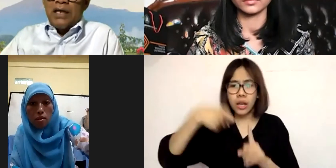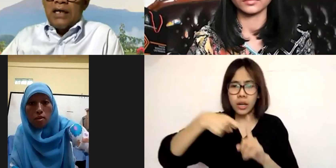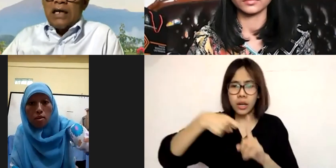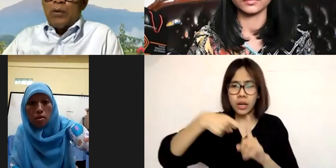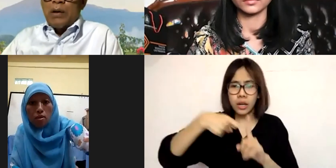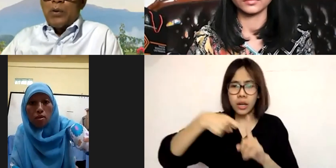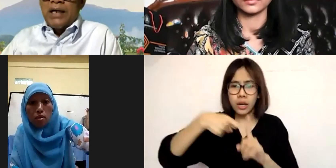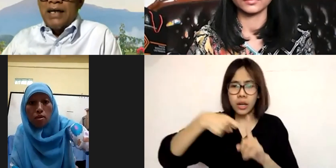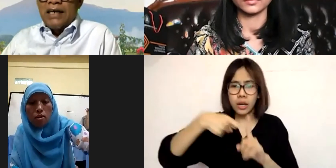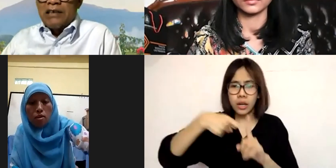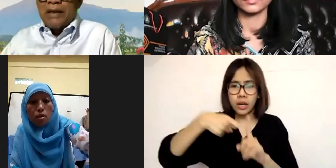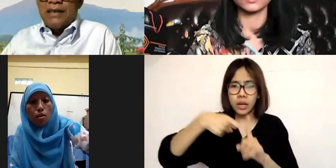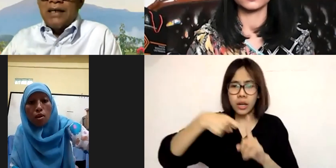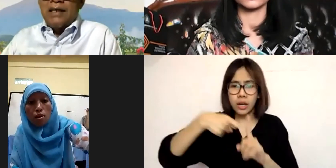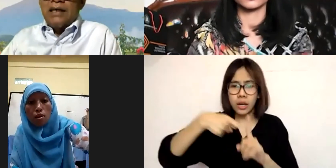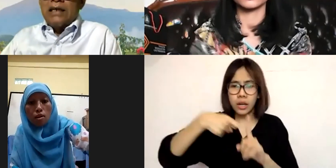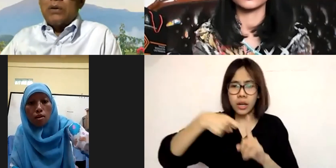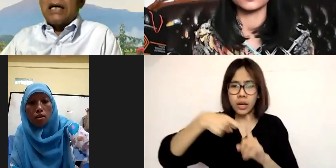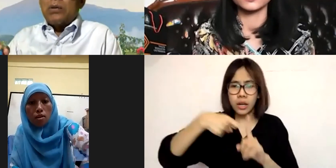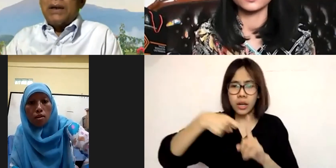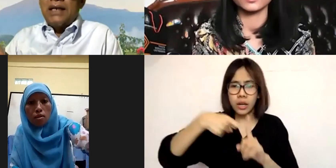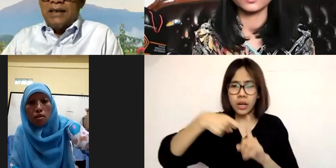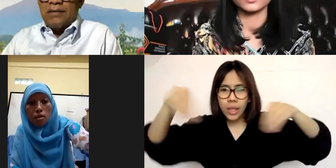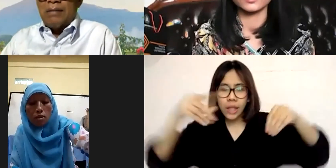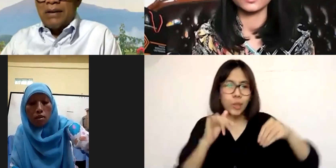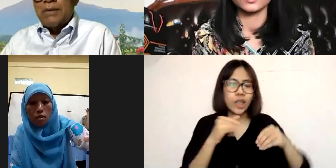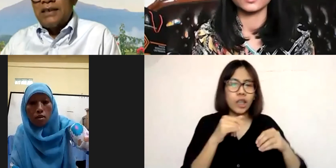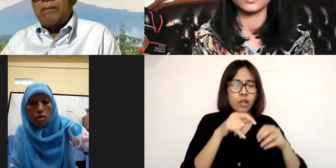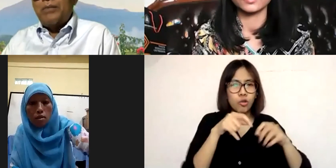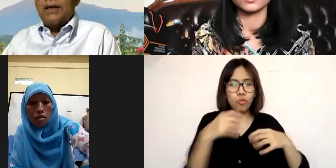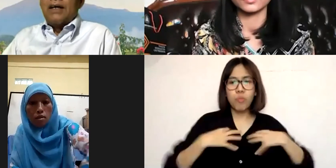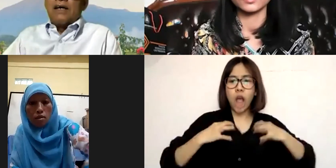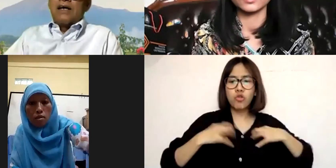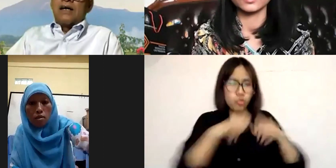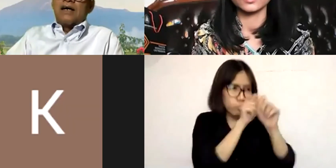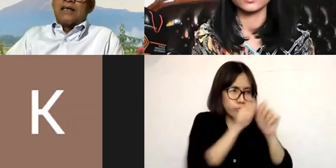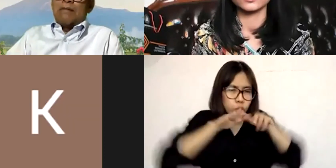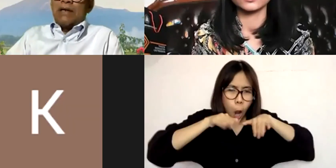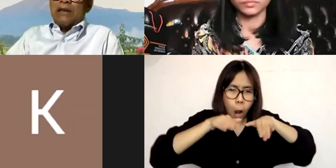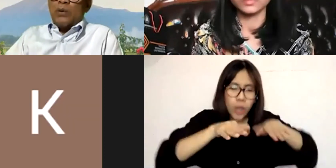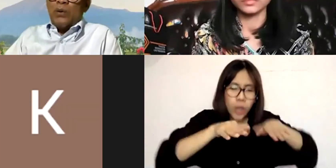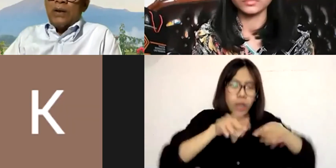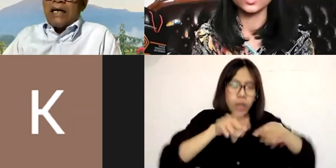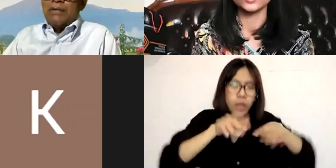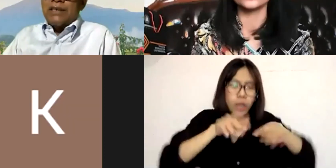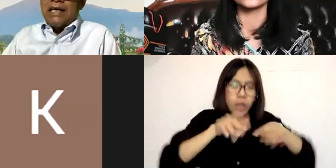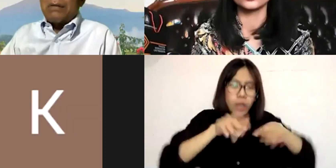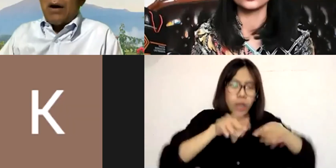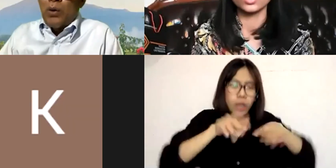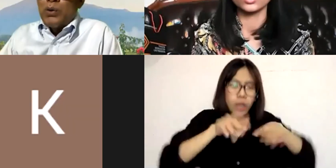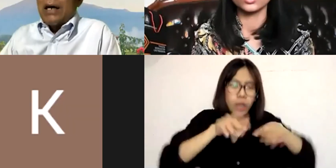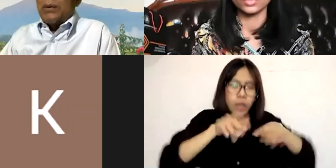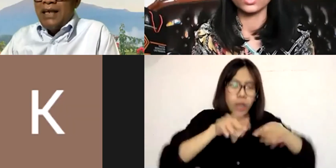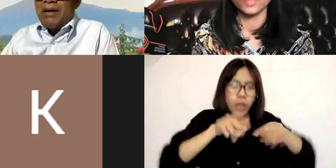tata busana, kemudian modeling dan sebagainya. Itu tergantung pilihan di sekolah masing-masing. Di samping itu, kami